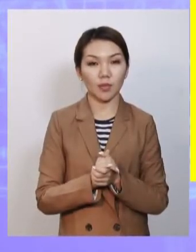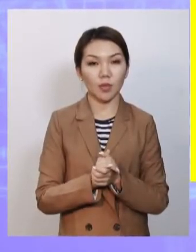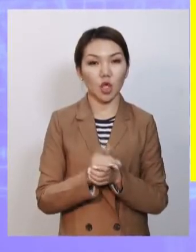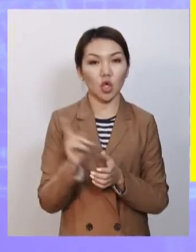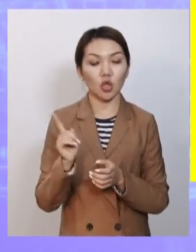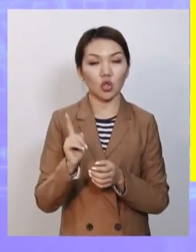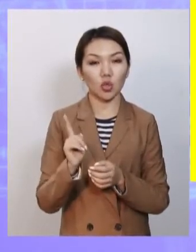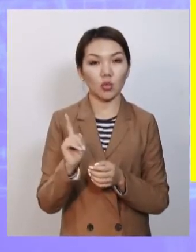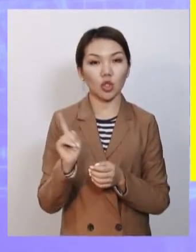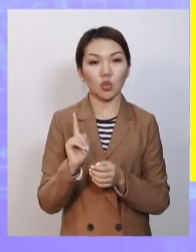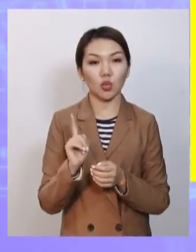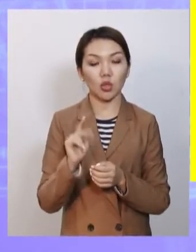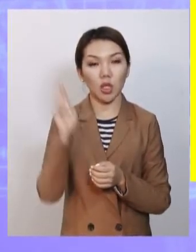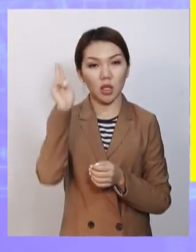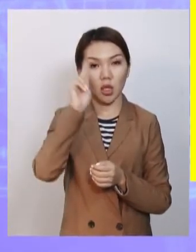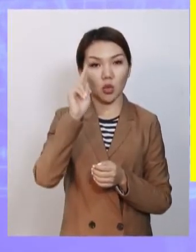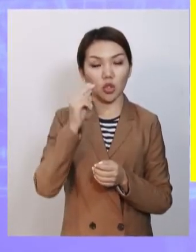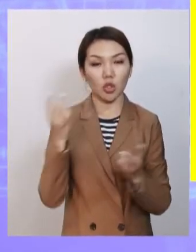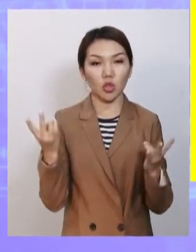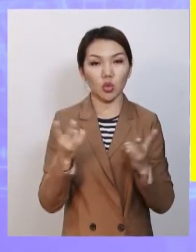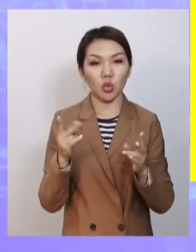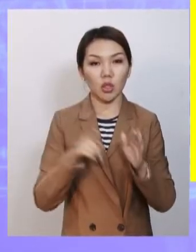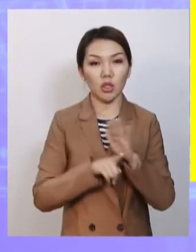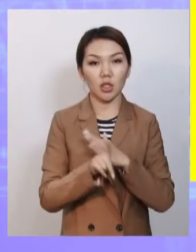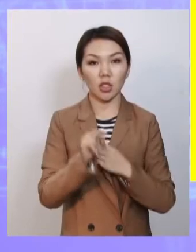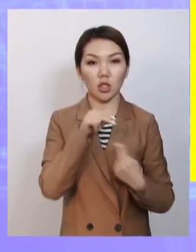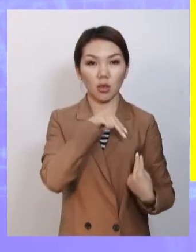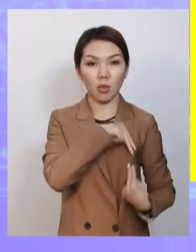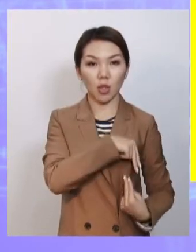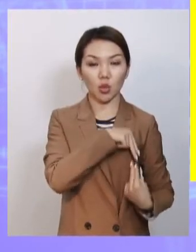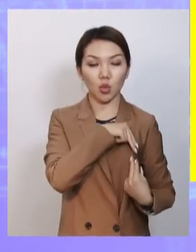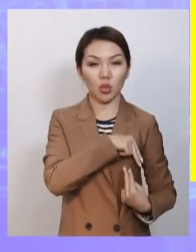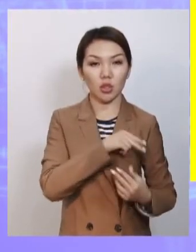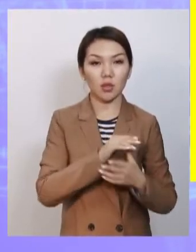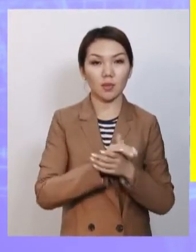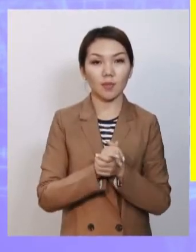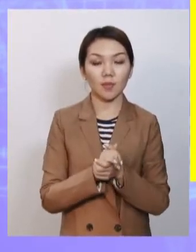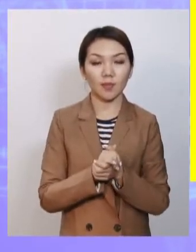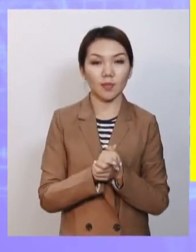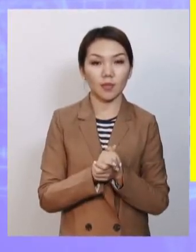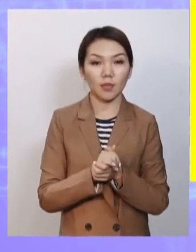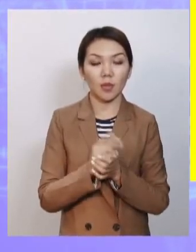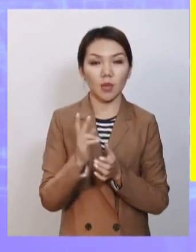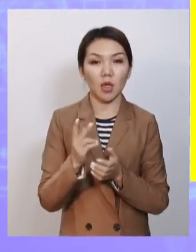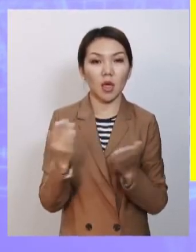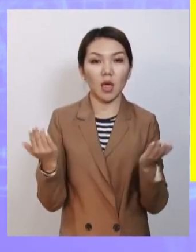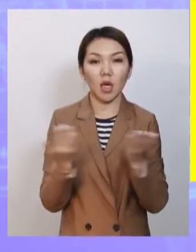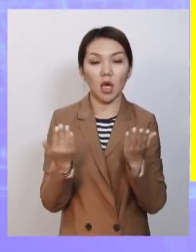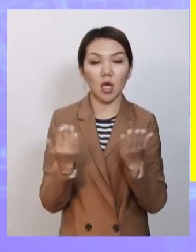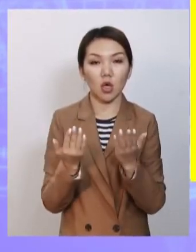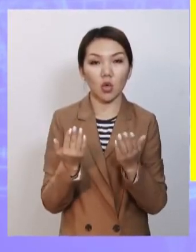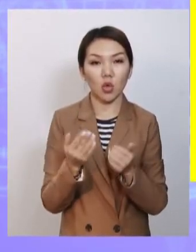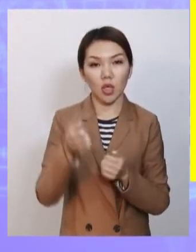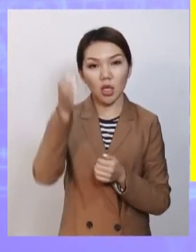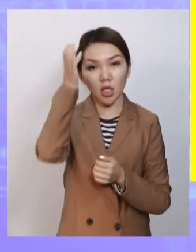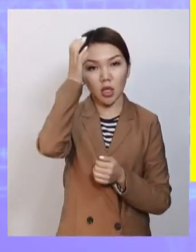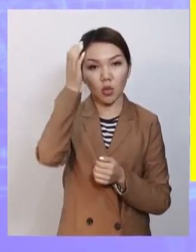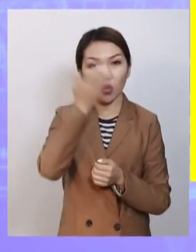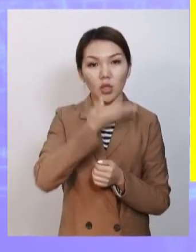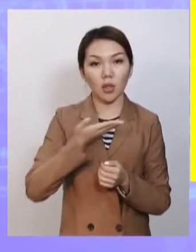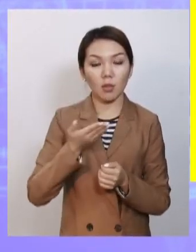нужно сначала потрудиться а какой науки идет речь